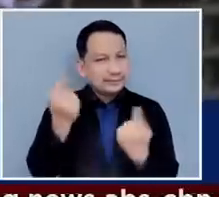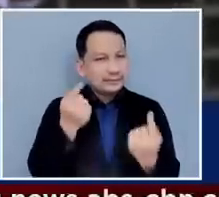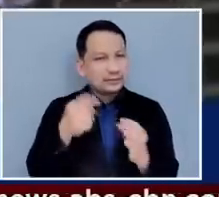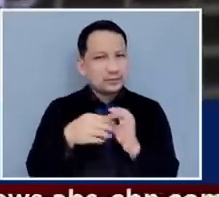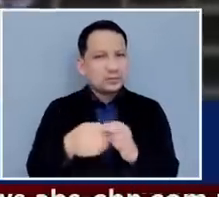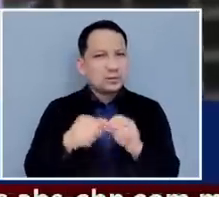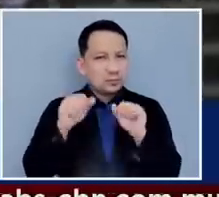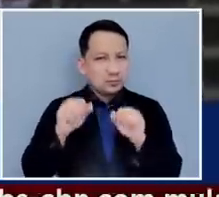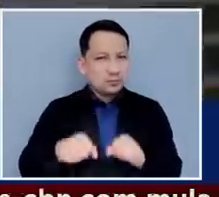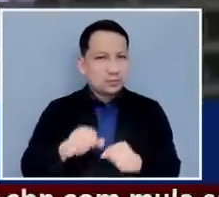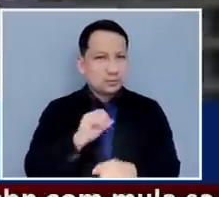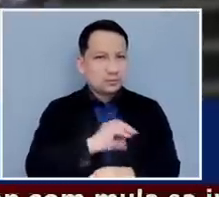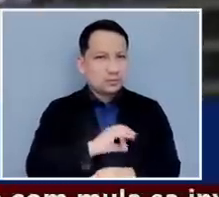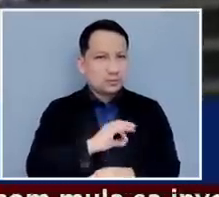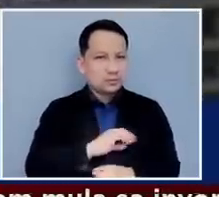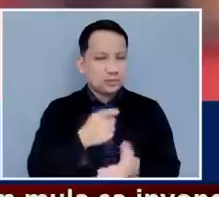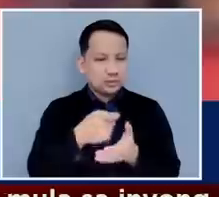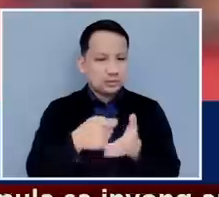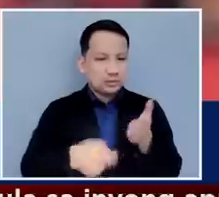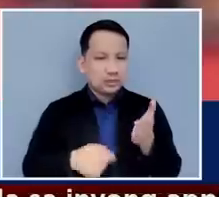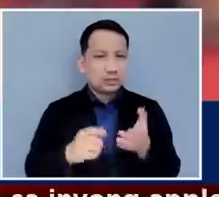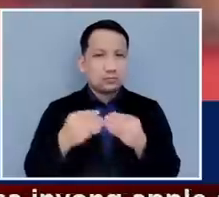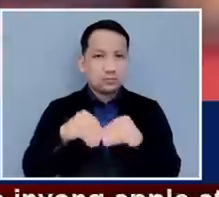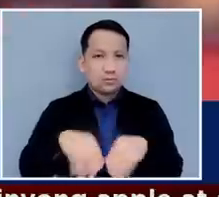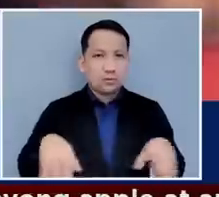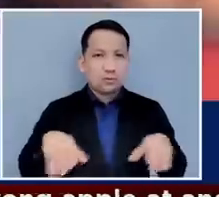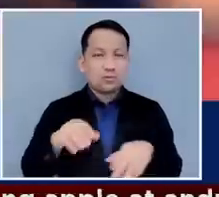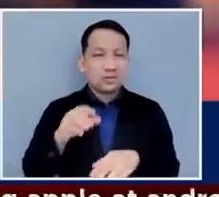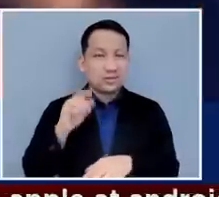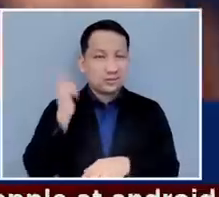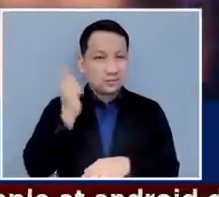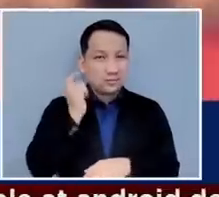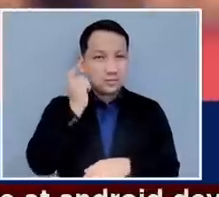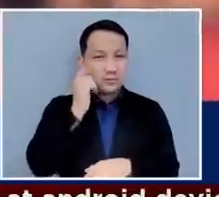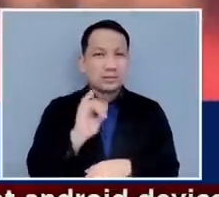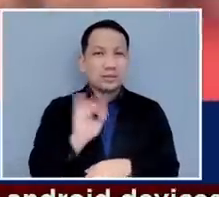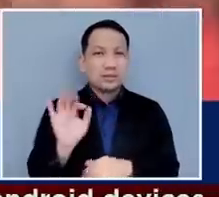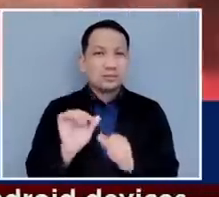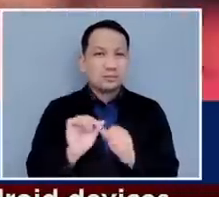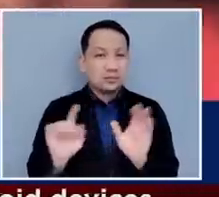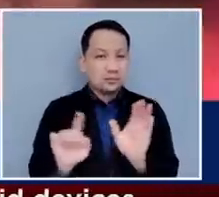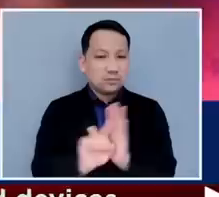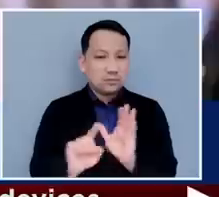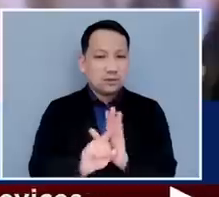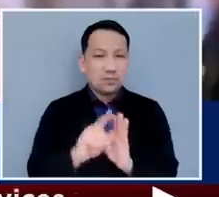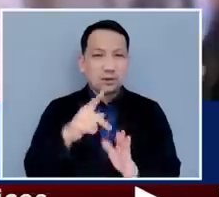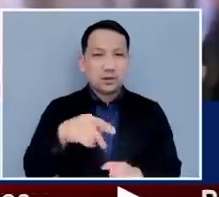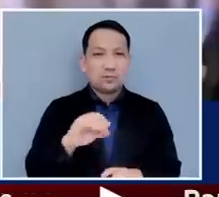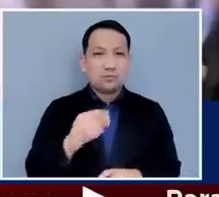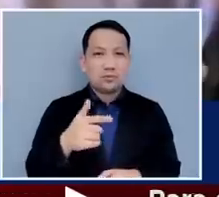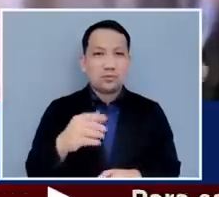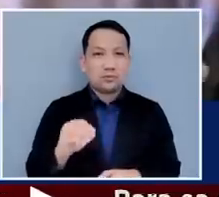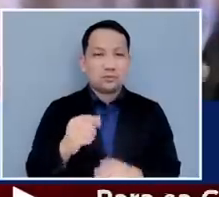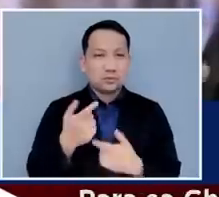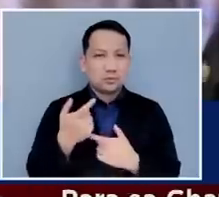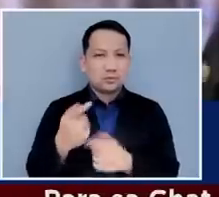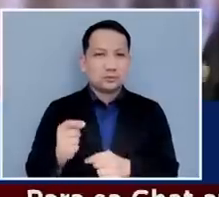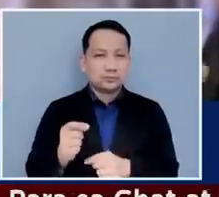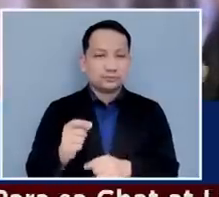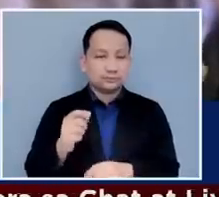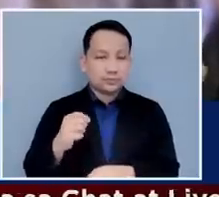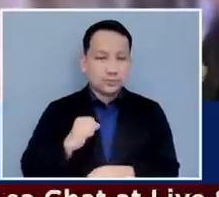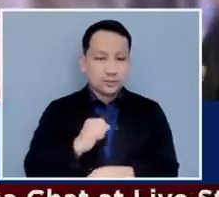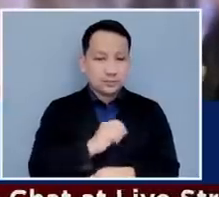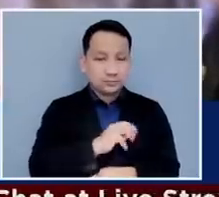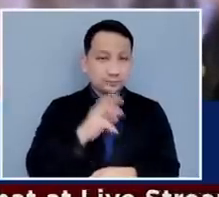posibleng kita sa buwis na mawawala sa pamahalaan kung ipagbabawal ang POGO. Tiwala naman si Gatchalian